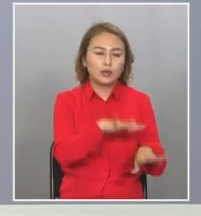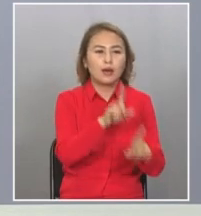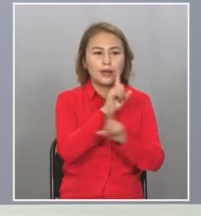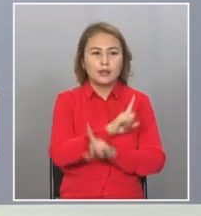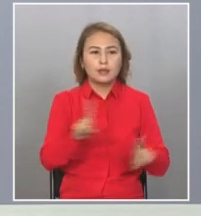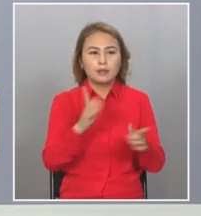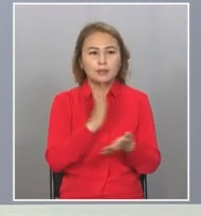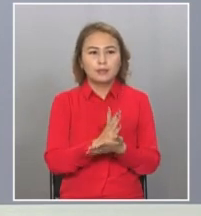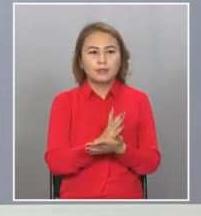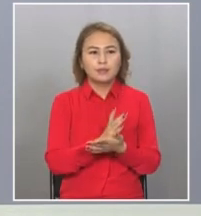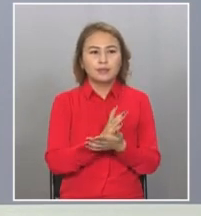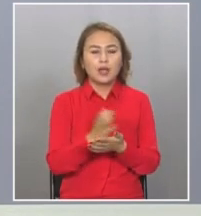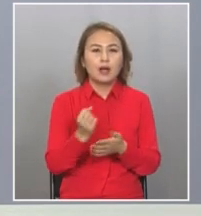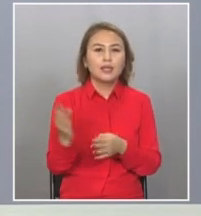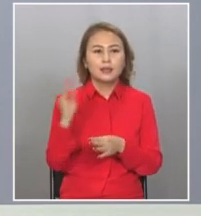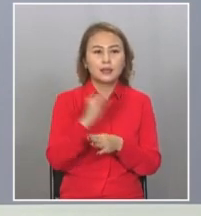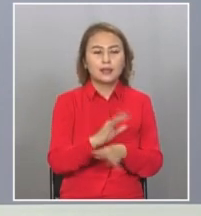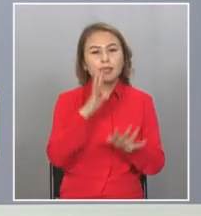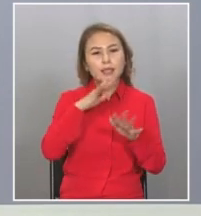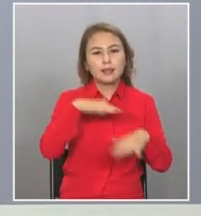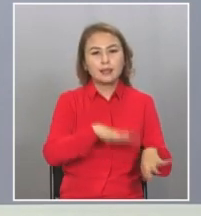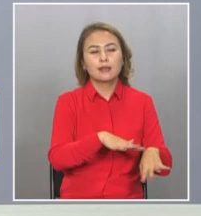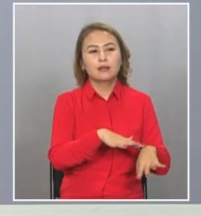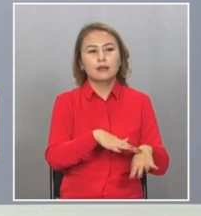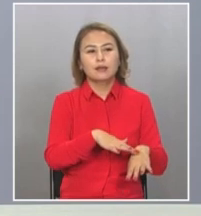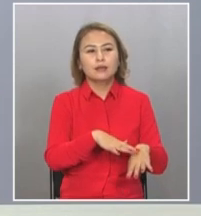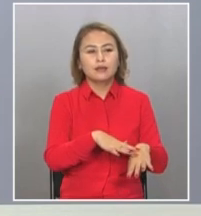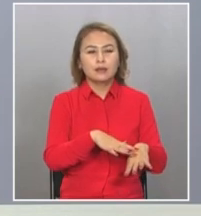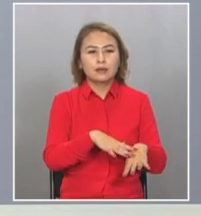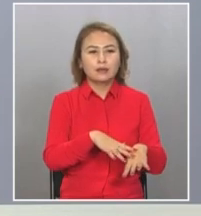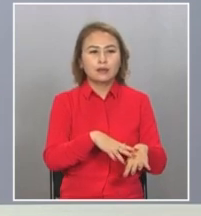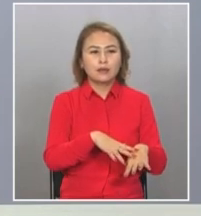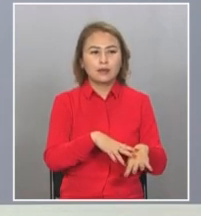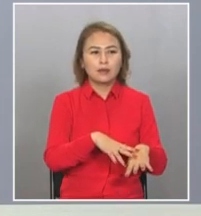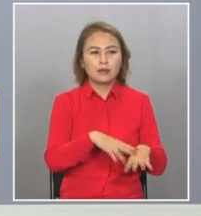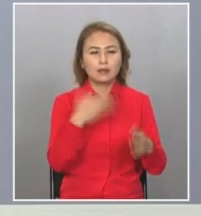аз болады. Ал енді теңіздік климатқа келтіретін болсақ, теңіздік